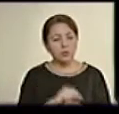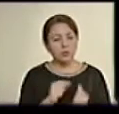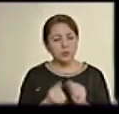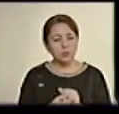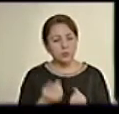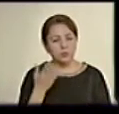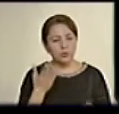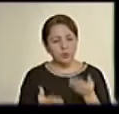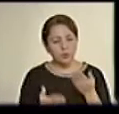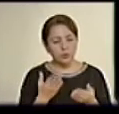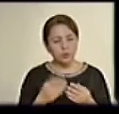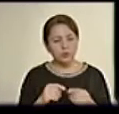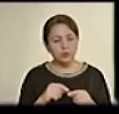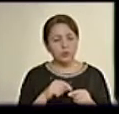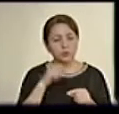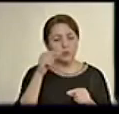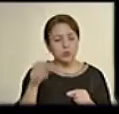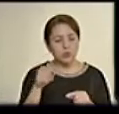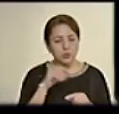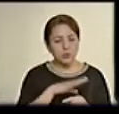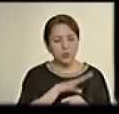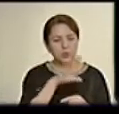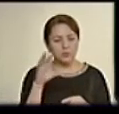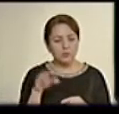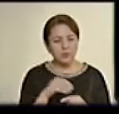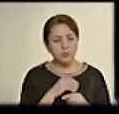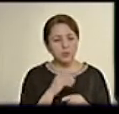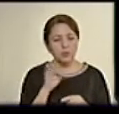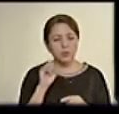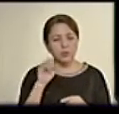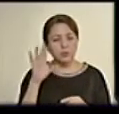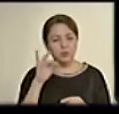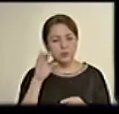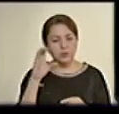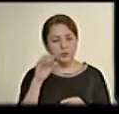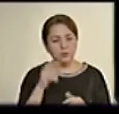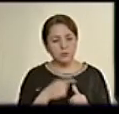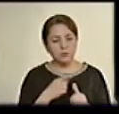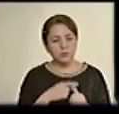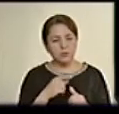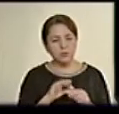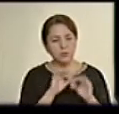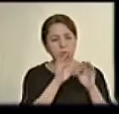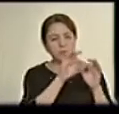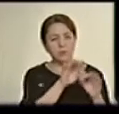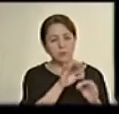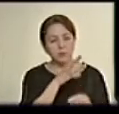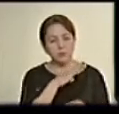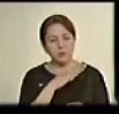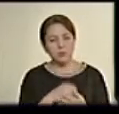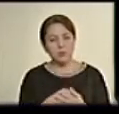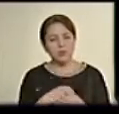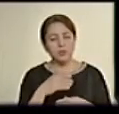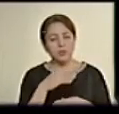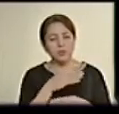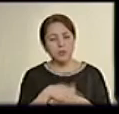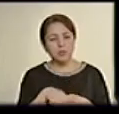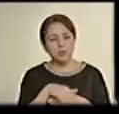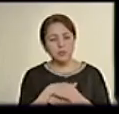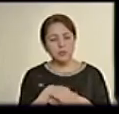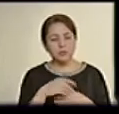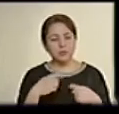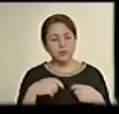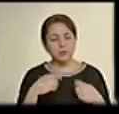nazoratga olib boruvchi lavozim rais yoki muhtasib deb atalar ekan. Tashqi savdoda esa asosan